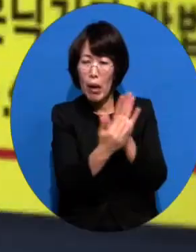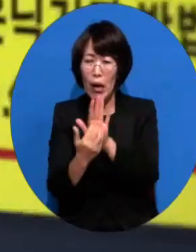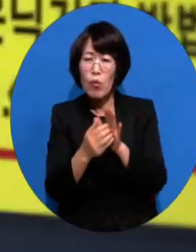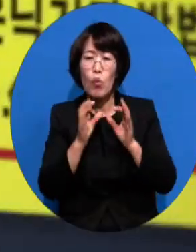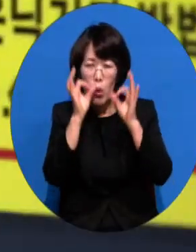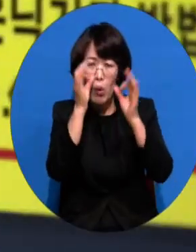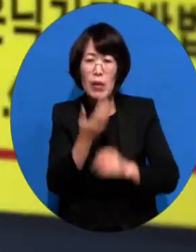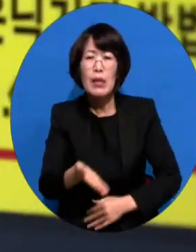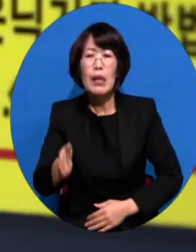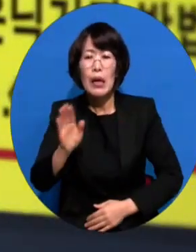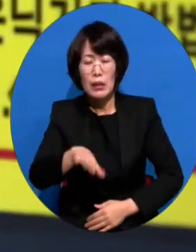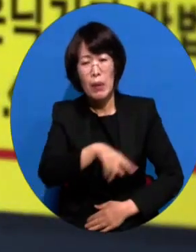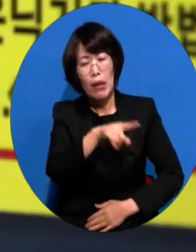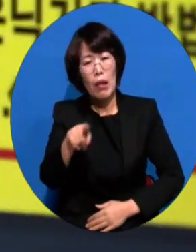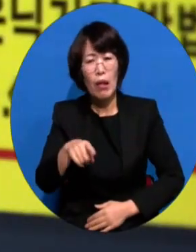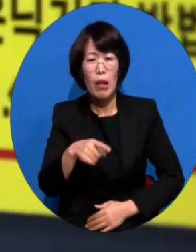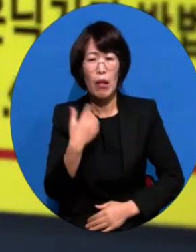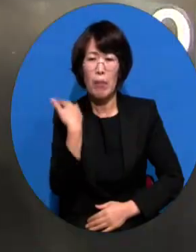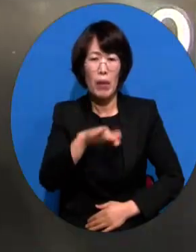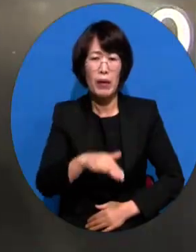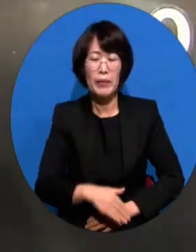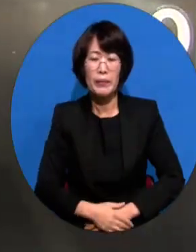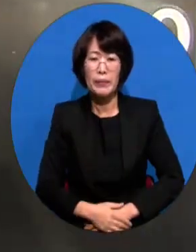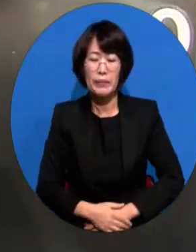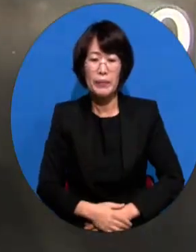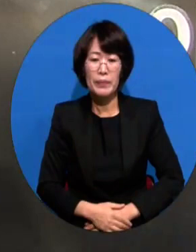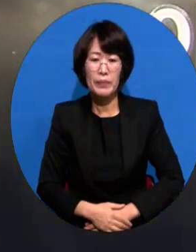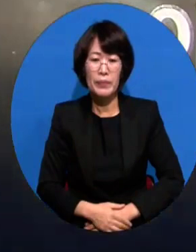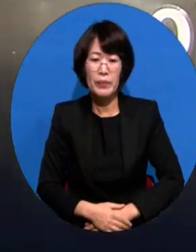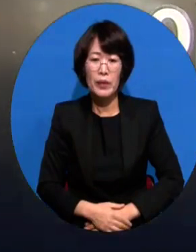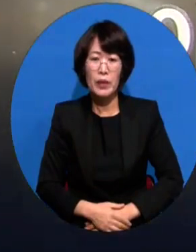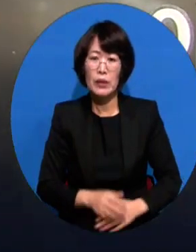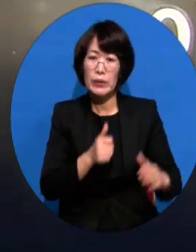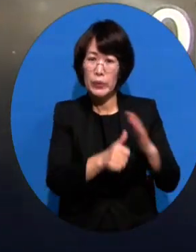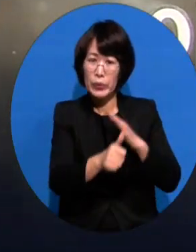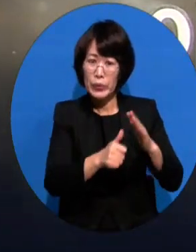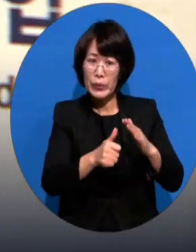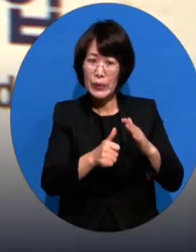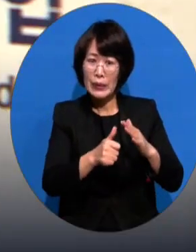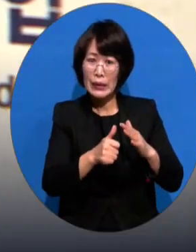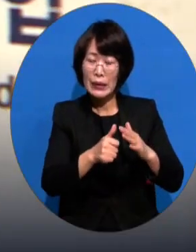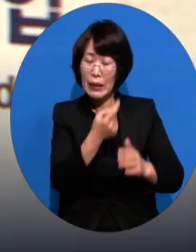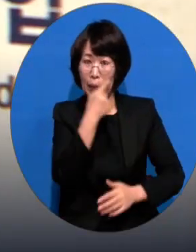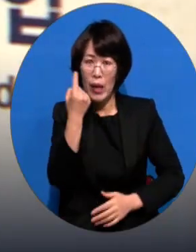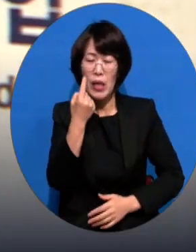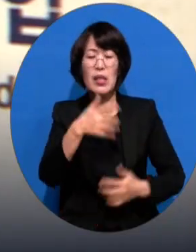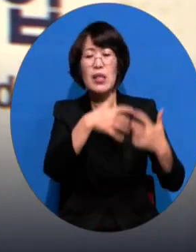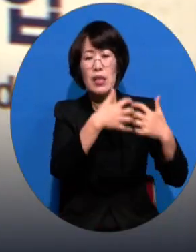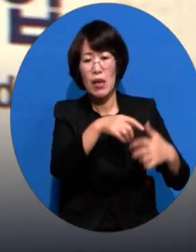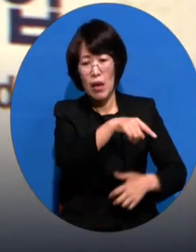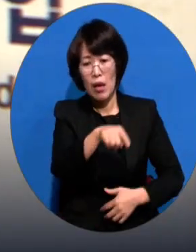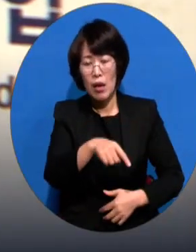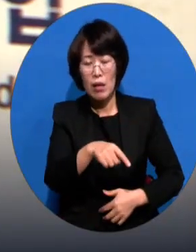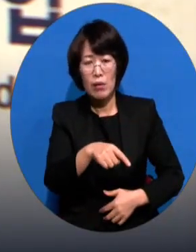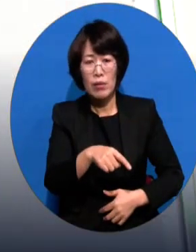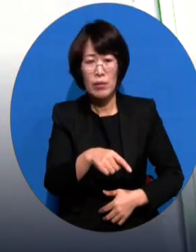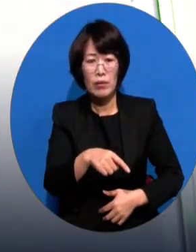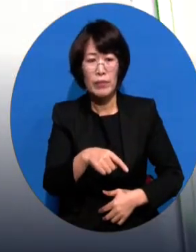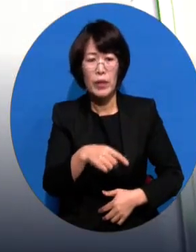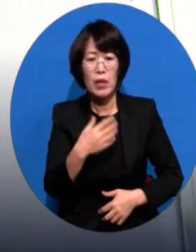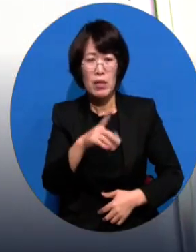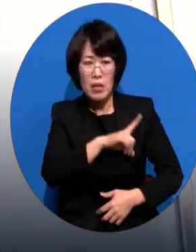기울이고 있지만 여전히 역부족입니다. 무인 출입 장치 설치는 언제라도 내 신원이 밝혀질 수